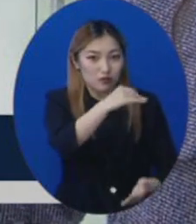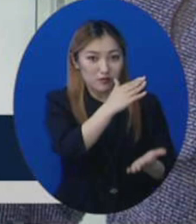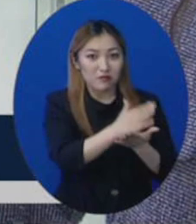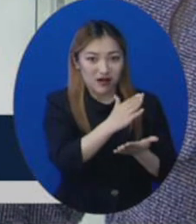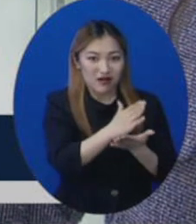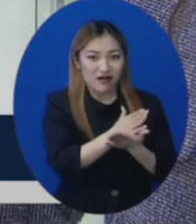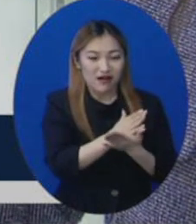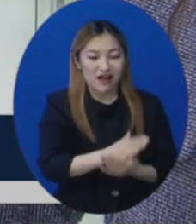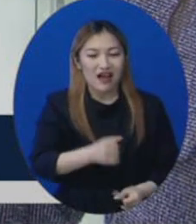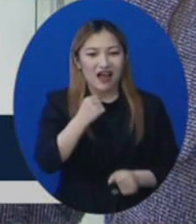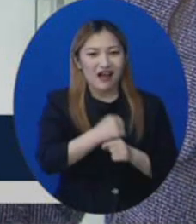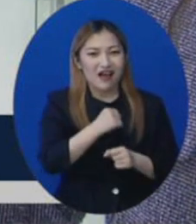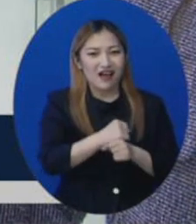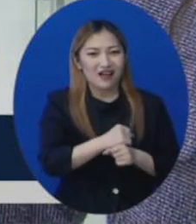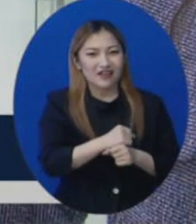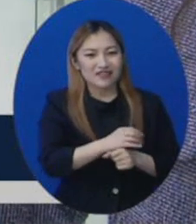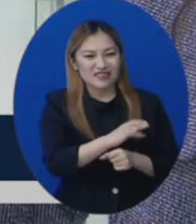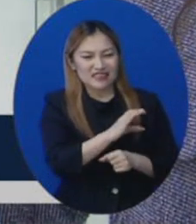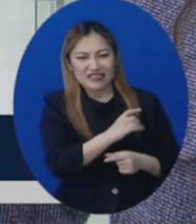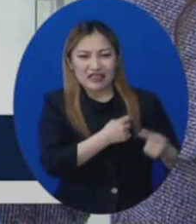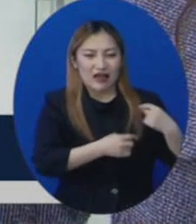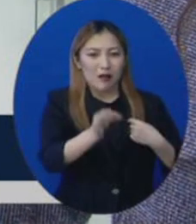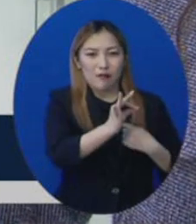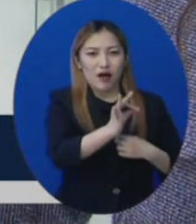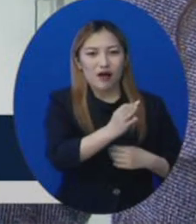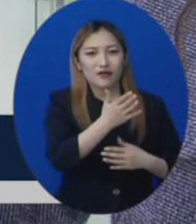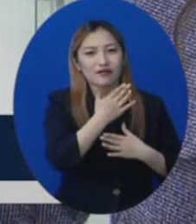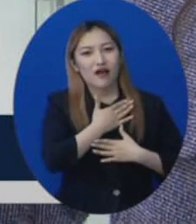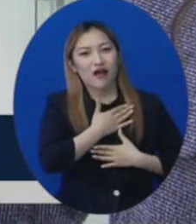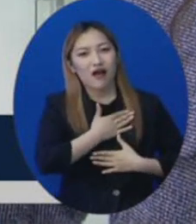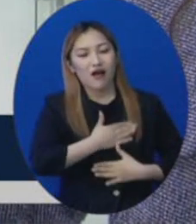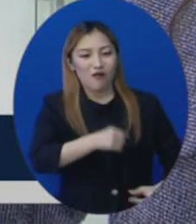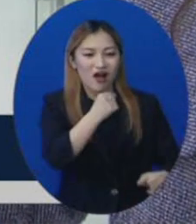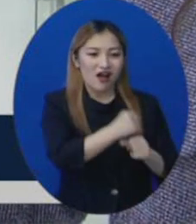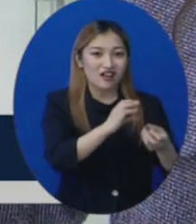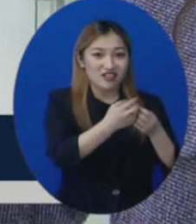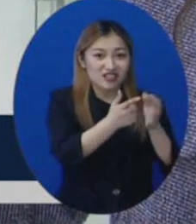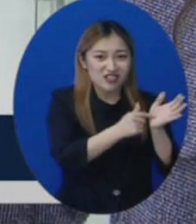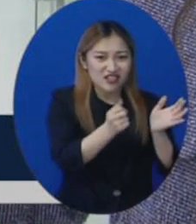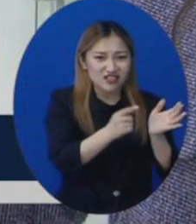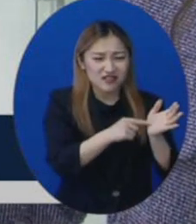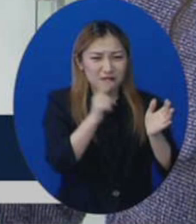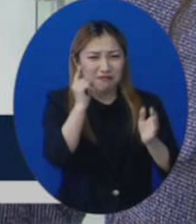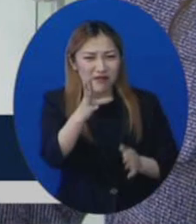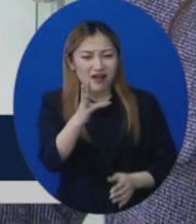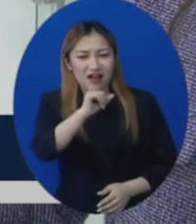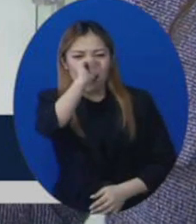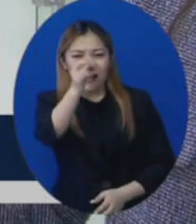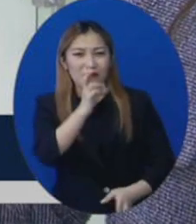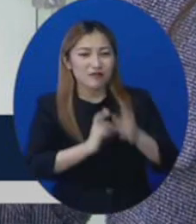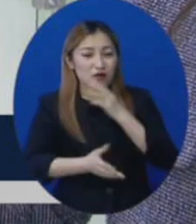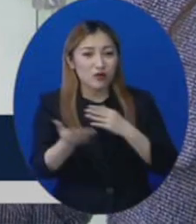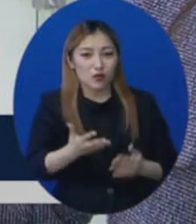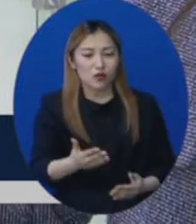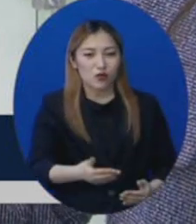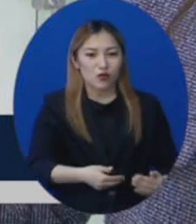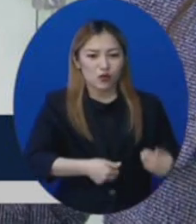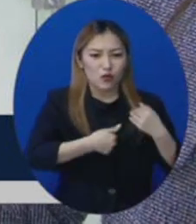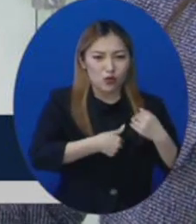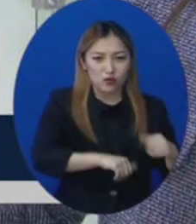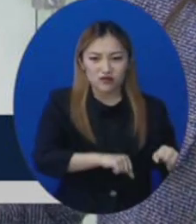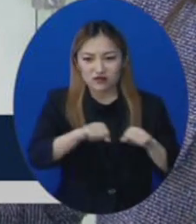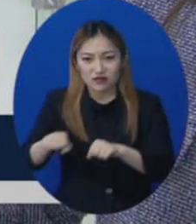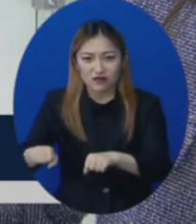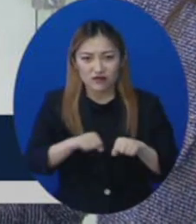бас ажиллаа 5 настай хийх гол одоо тохиолдог бэрхшээл нь бол одоо цэцэрлэгийн асуудлууд цэцэрлэгт хүүхдээ цахим